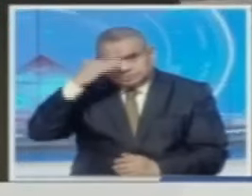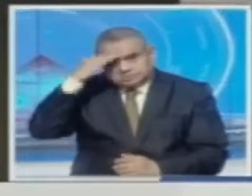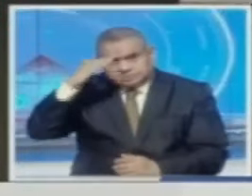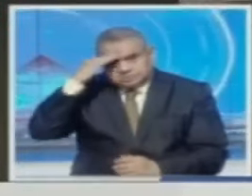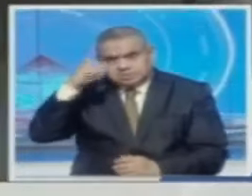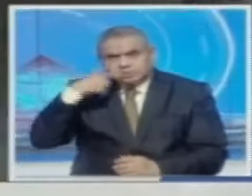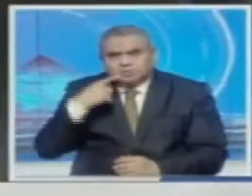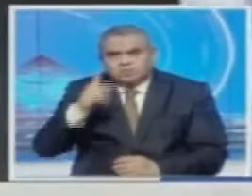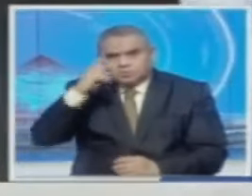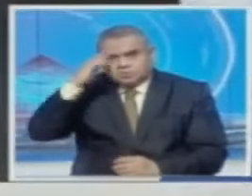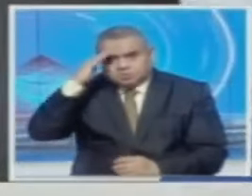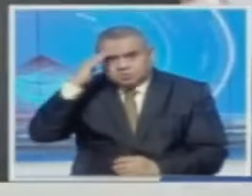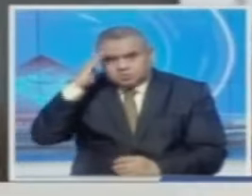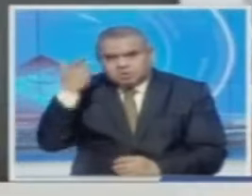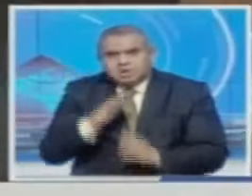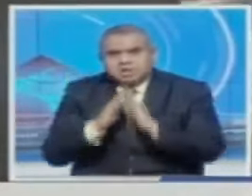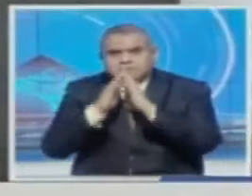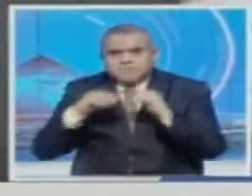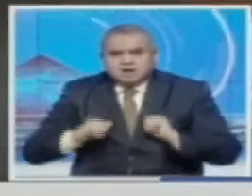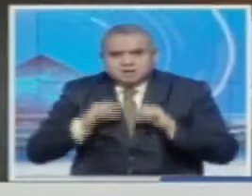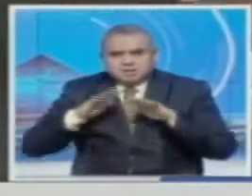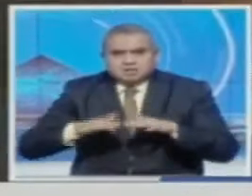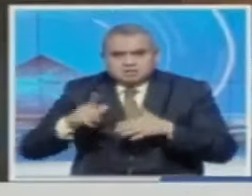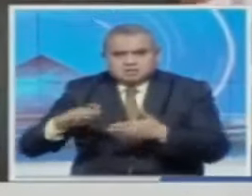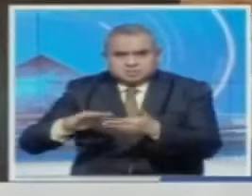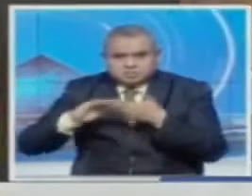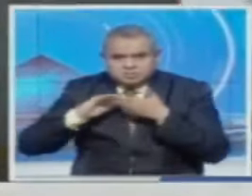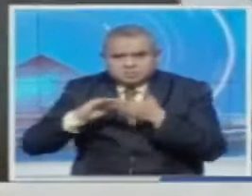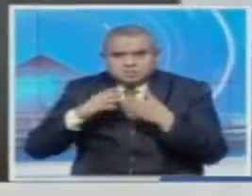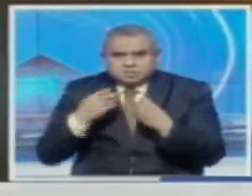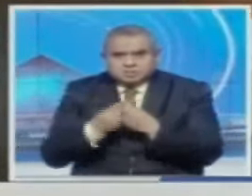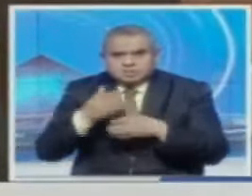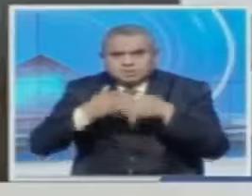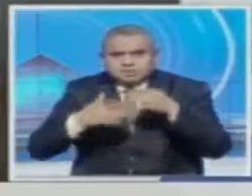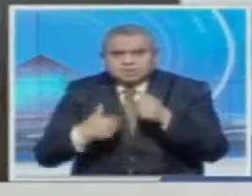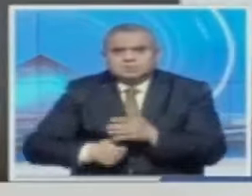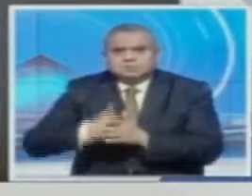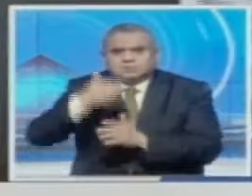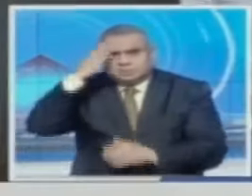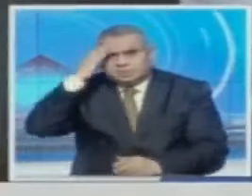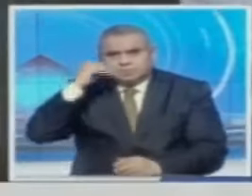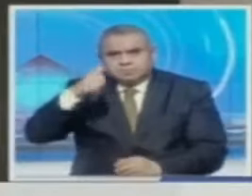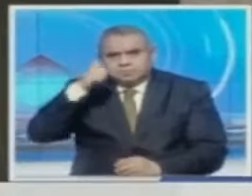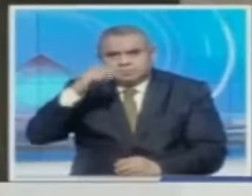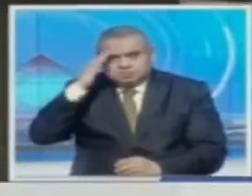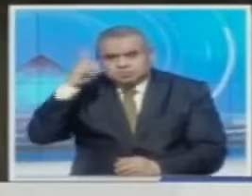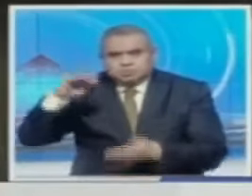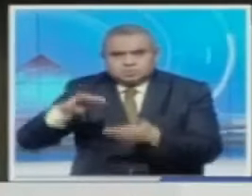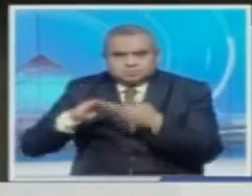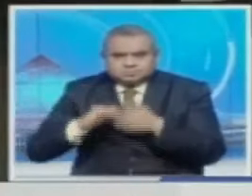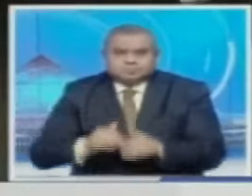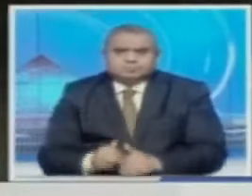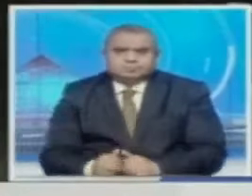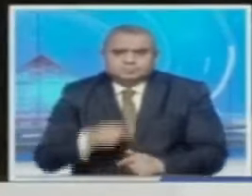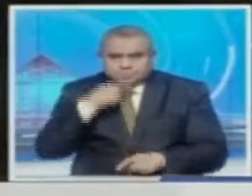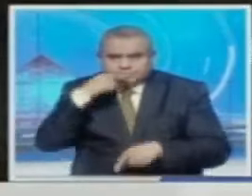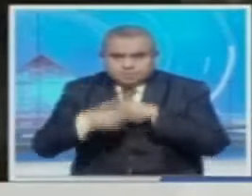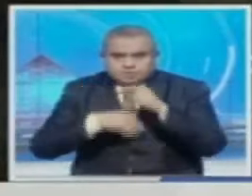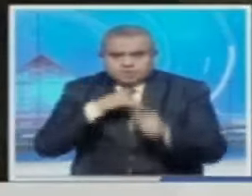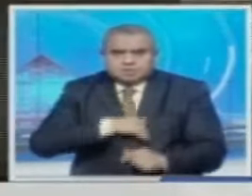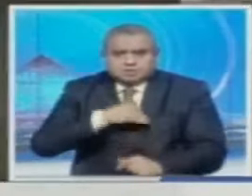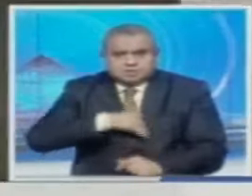والله عاشت مصر. نعم. وسيسي فيها يبني فيها نزل بقالة بانيها. تجدد الأمل في